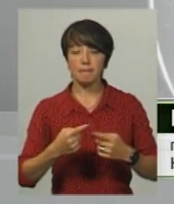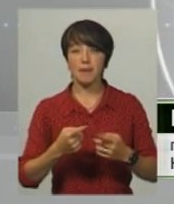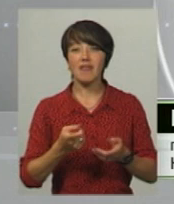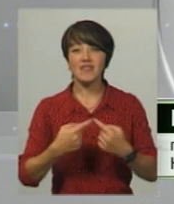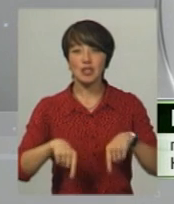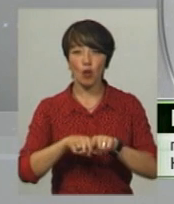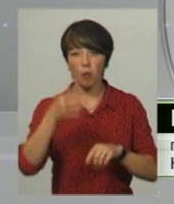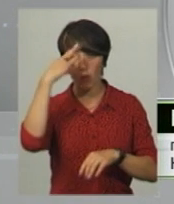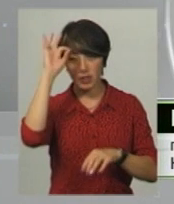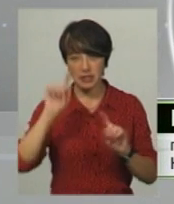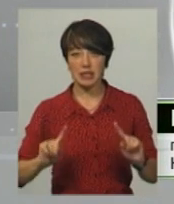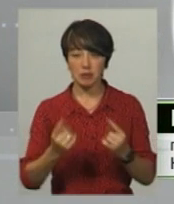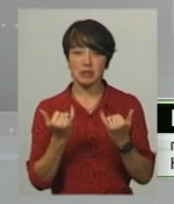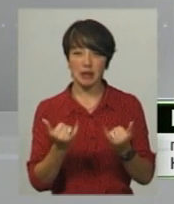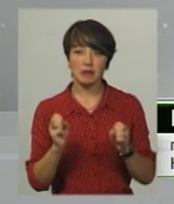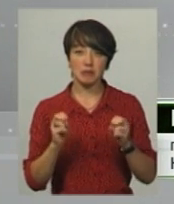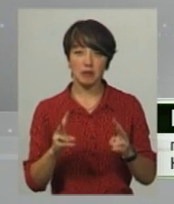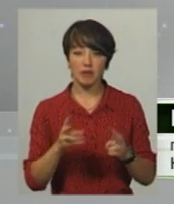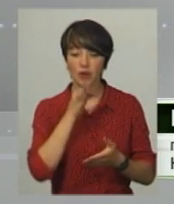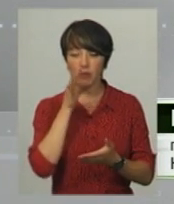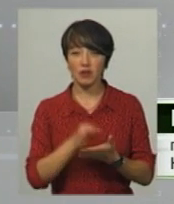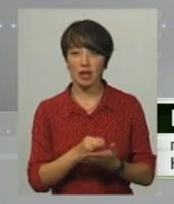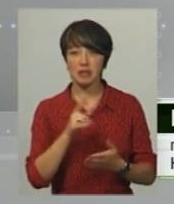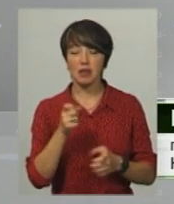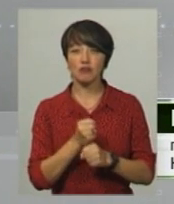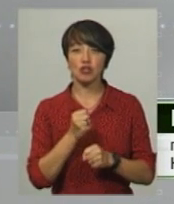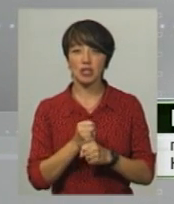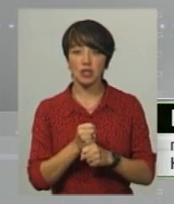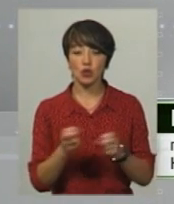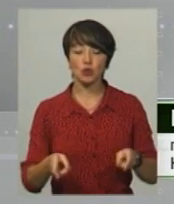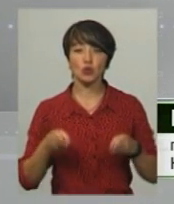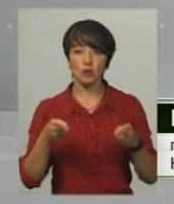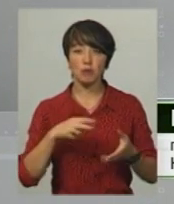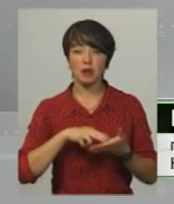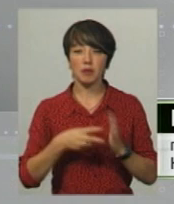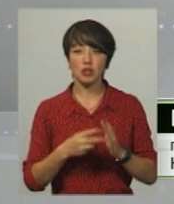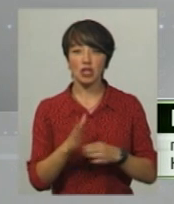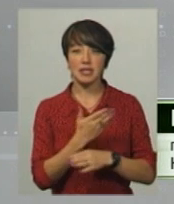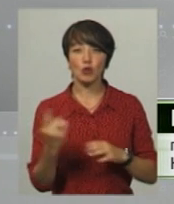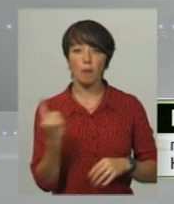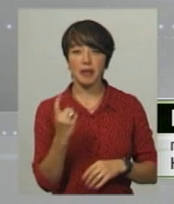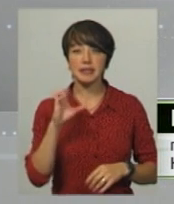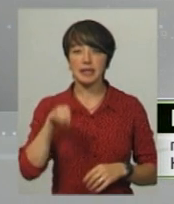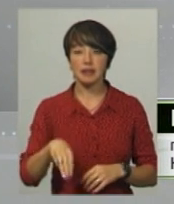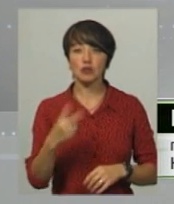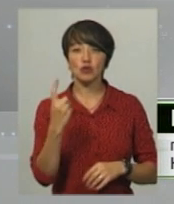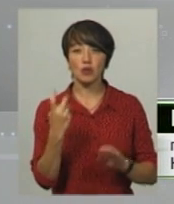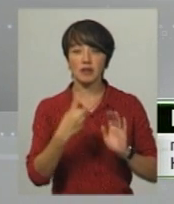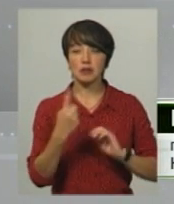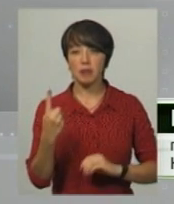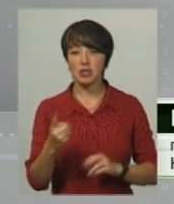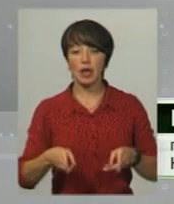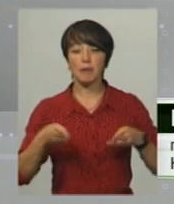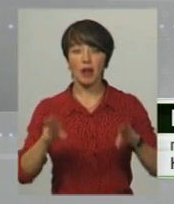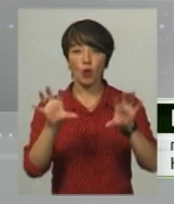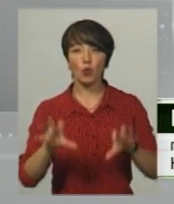затримали молодика. Наразі йому загрожує відповідальність за вчинення злочину, передбаченого частиною 1 статті 121 Кримінального